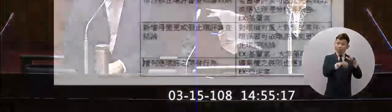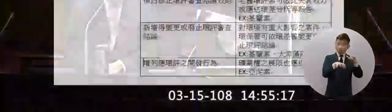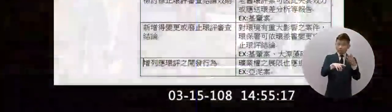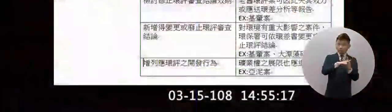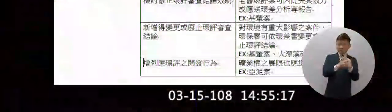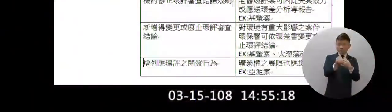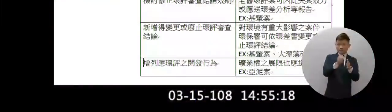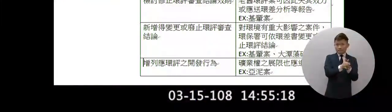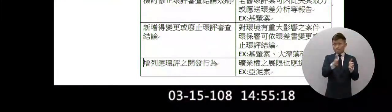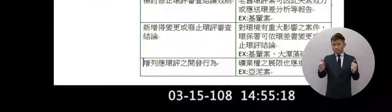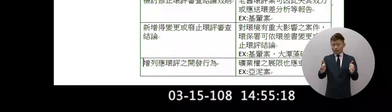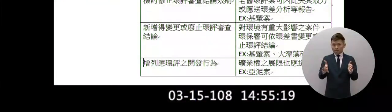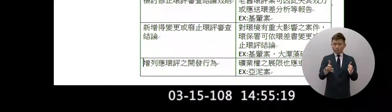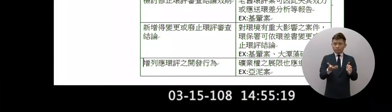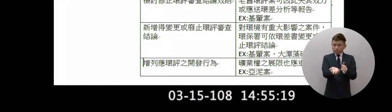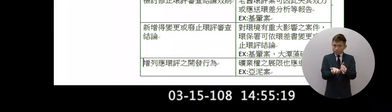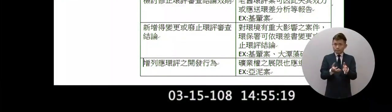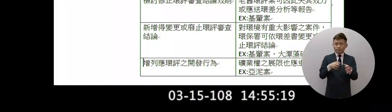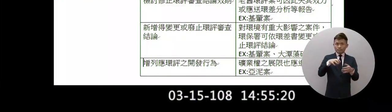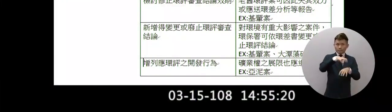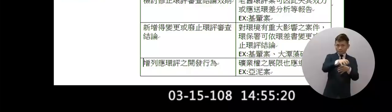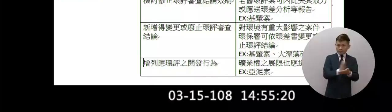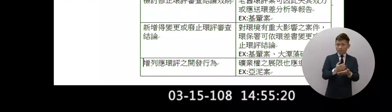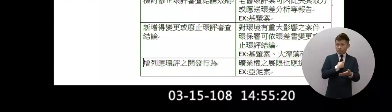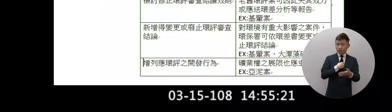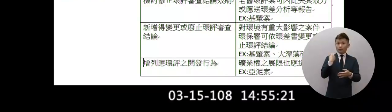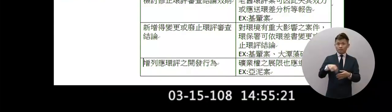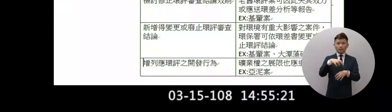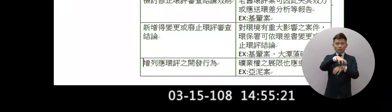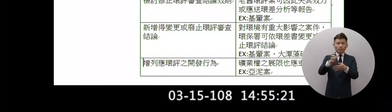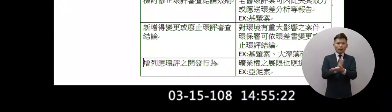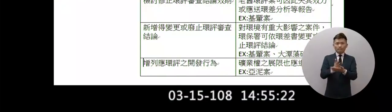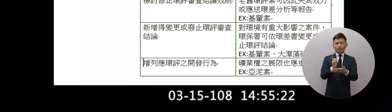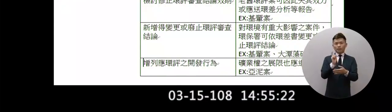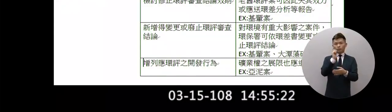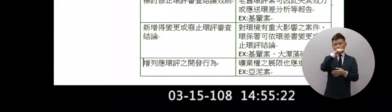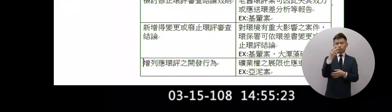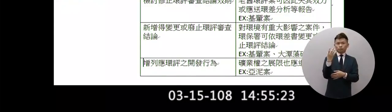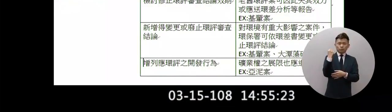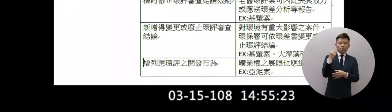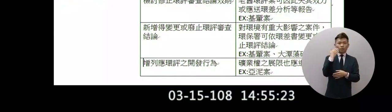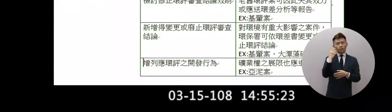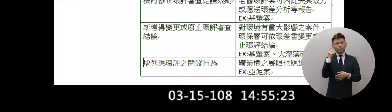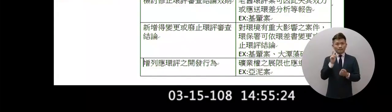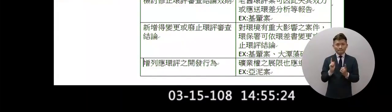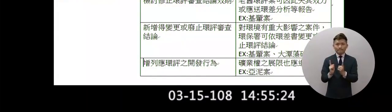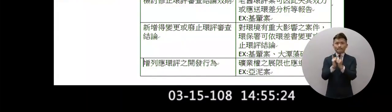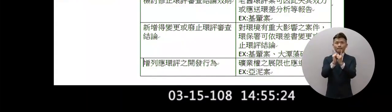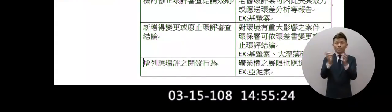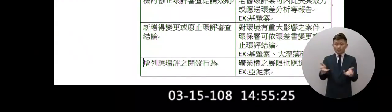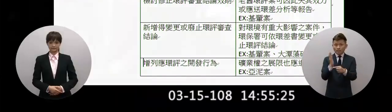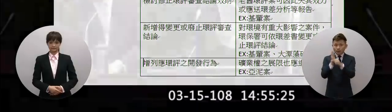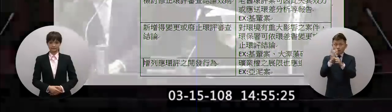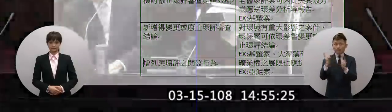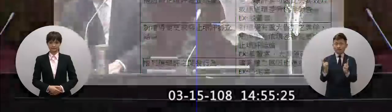应该进行环评，或者是老旧的环评它的退场机制，如果遇到有珍贵的这样的一个